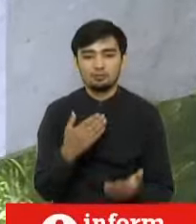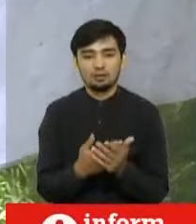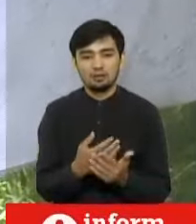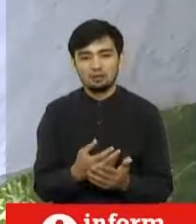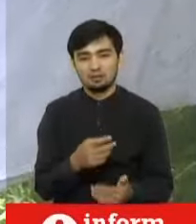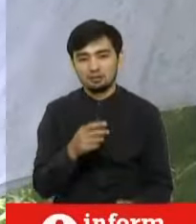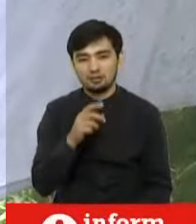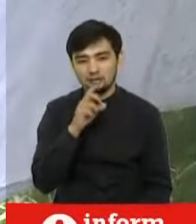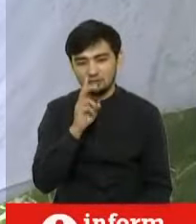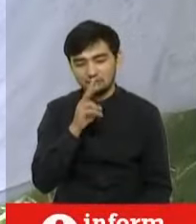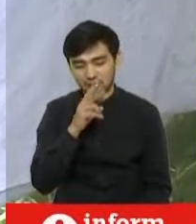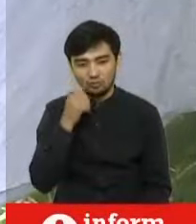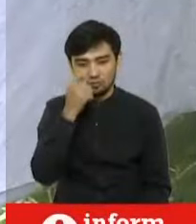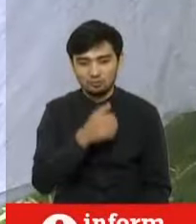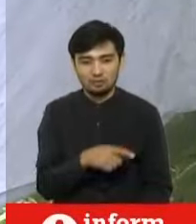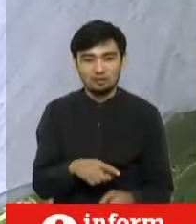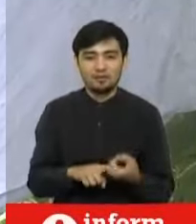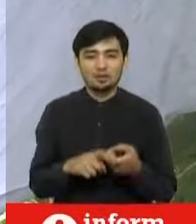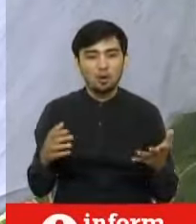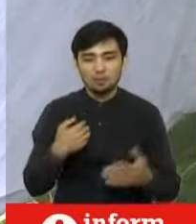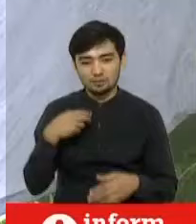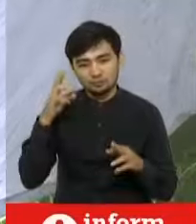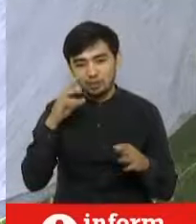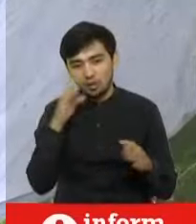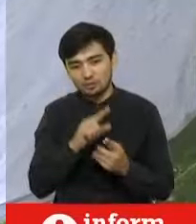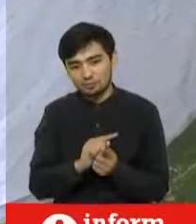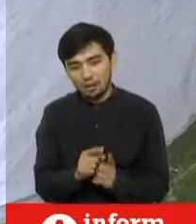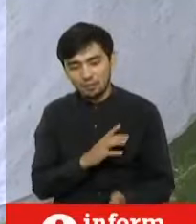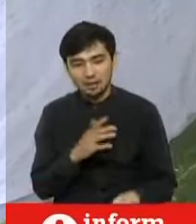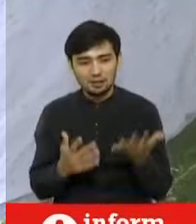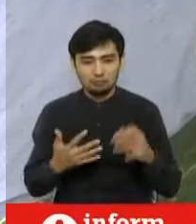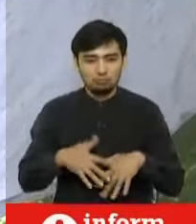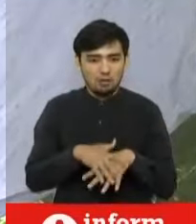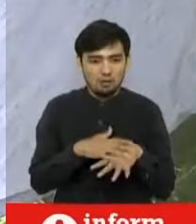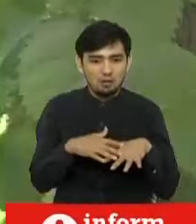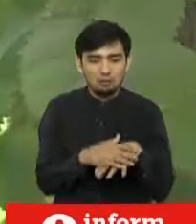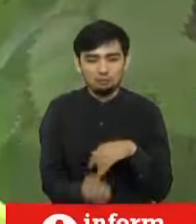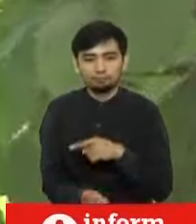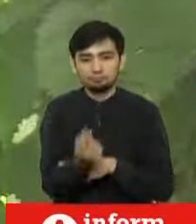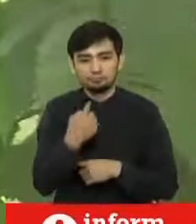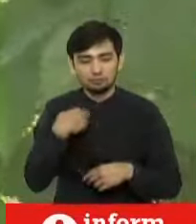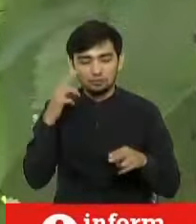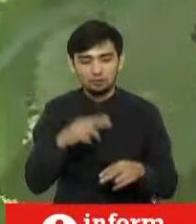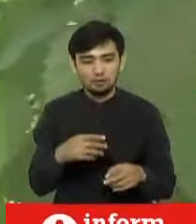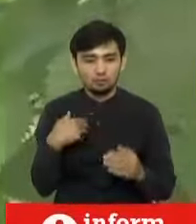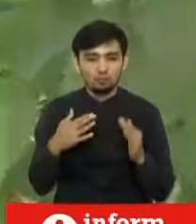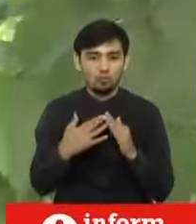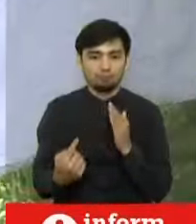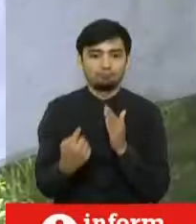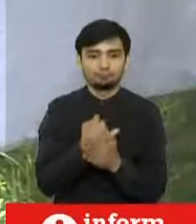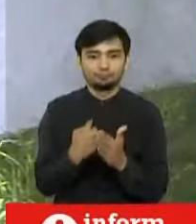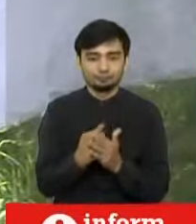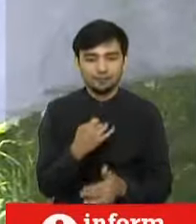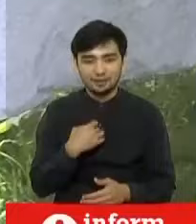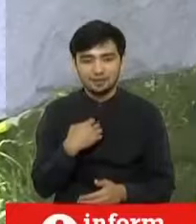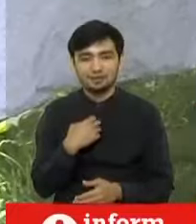лет назад. Я не знаю, с чем это связано. Может быть, какая-то экология. Что побудило прям массовому такому? Лезут в наше жилище.